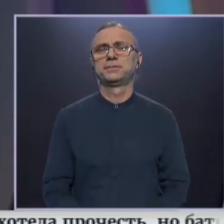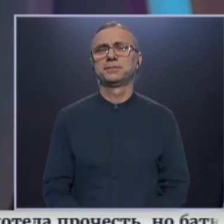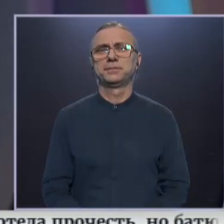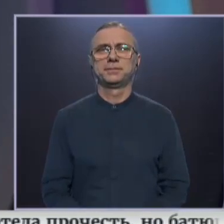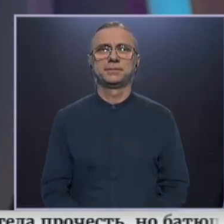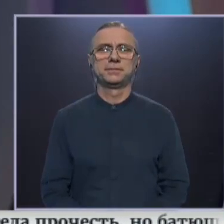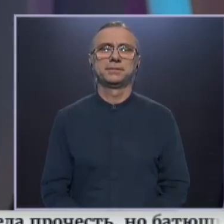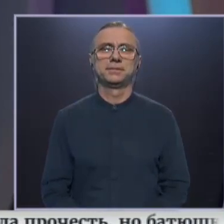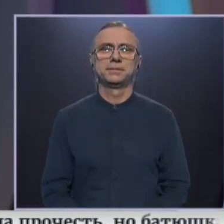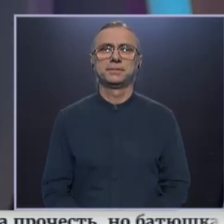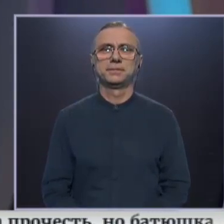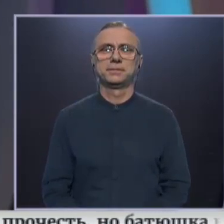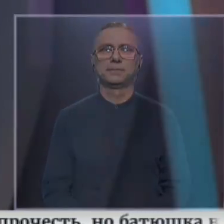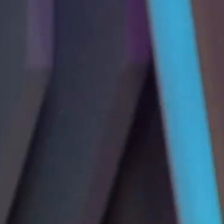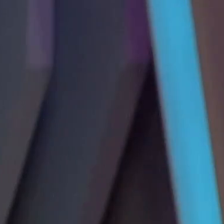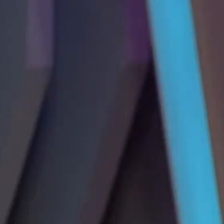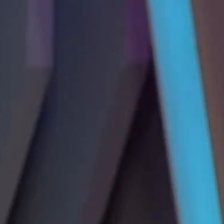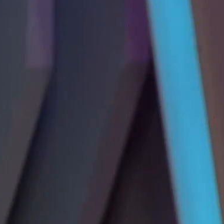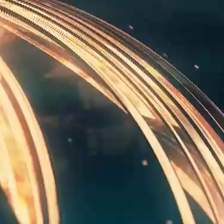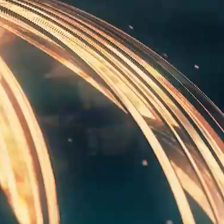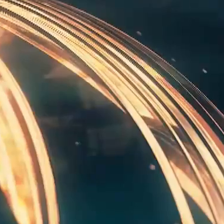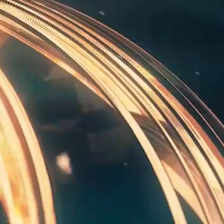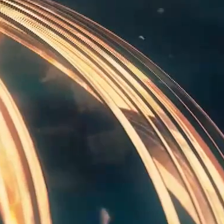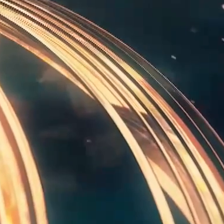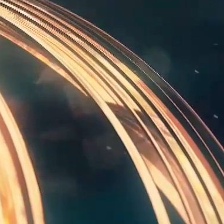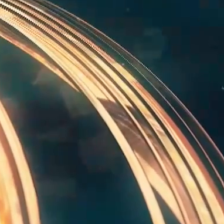паузу, но дальше вернемся и продолжим.